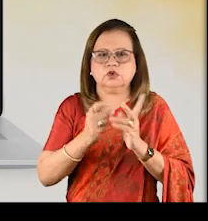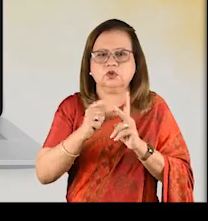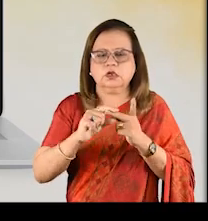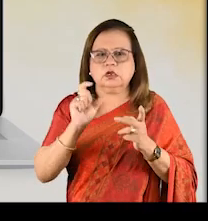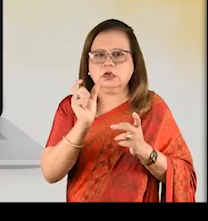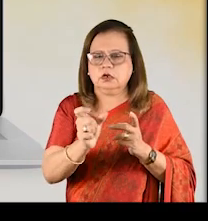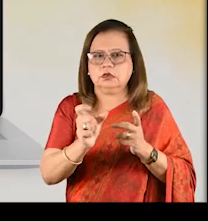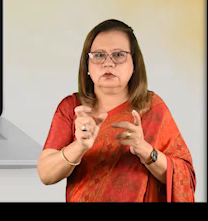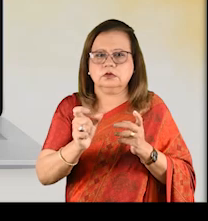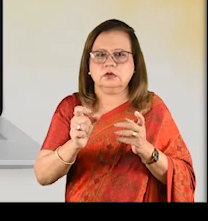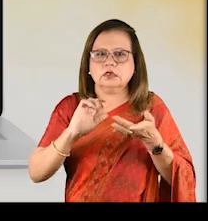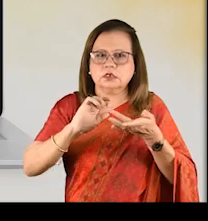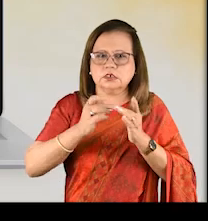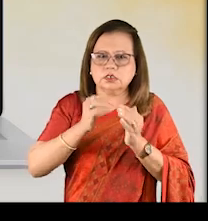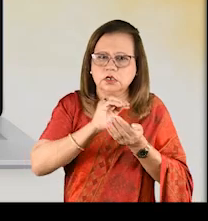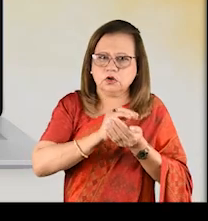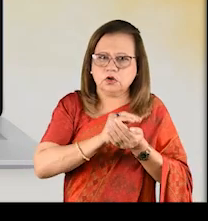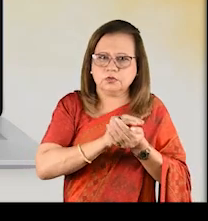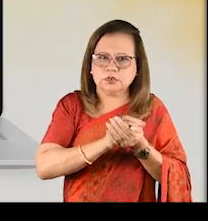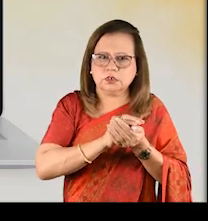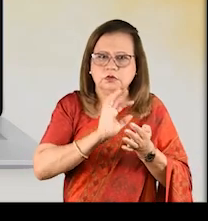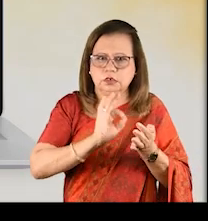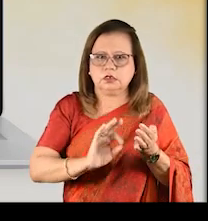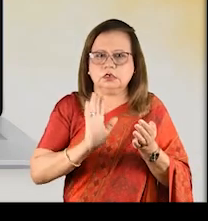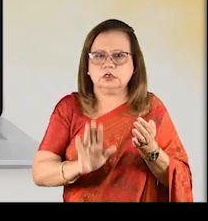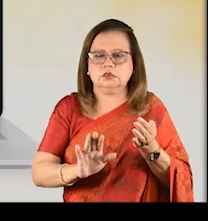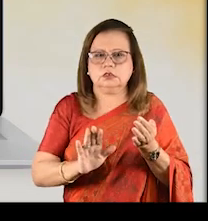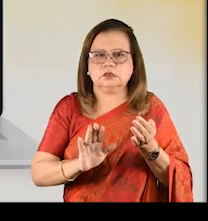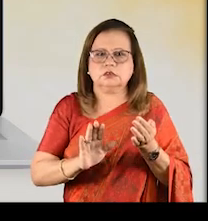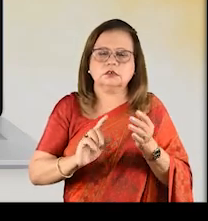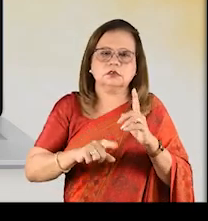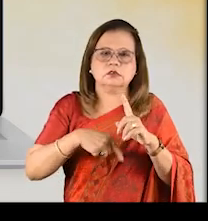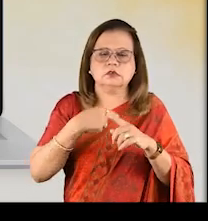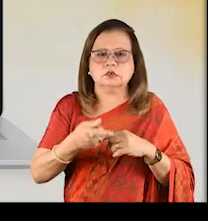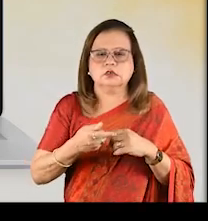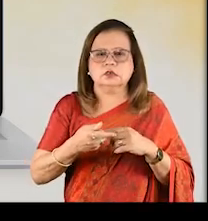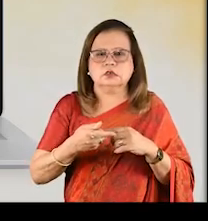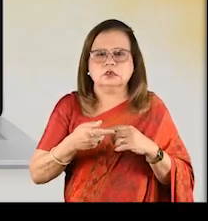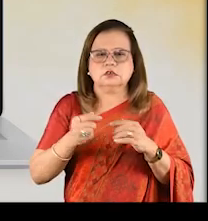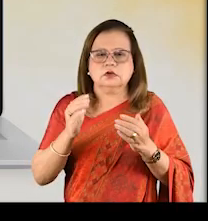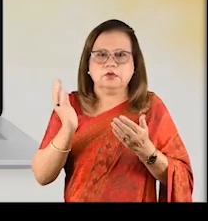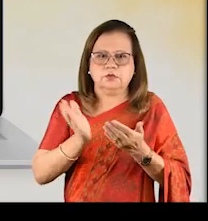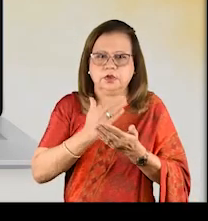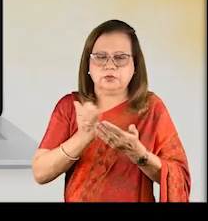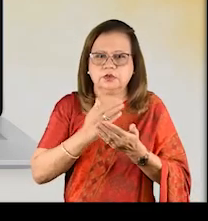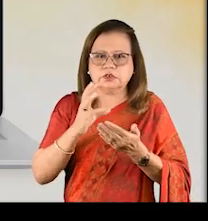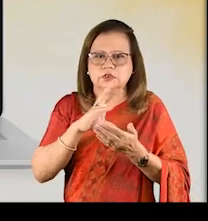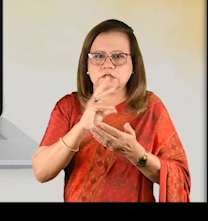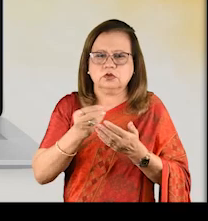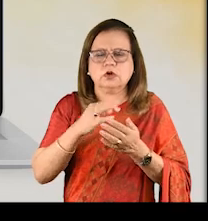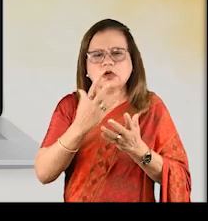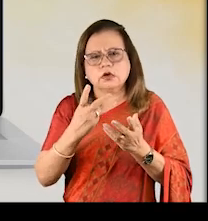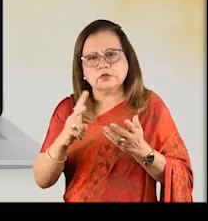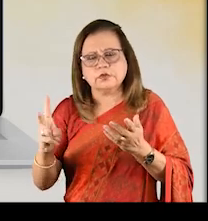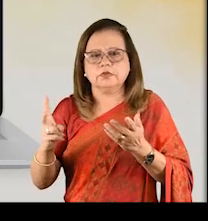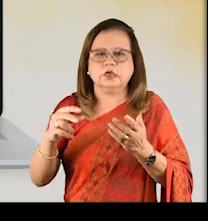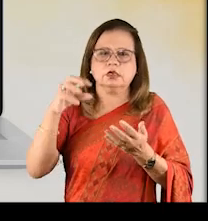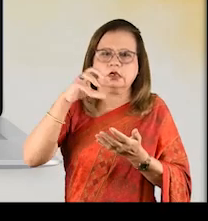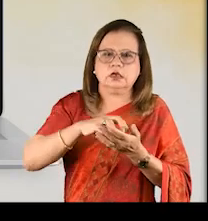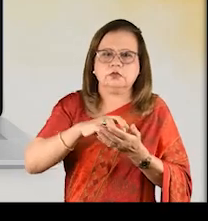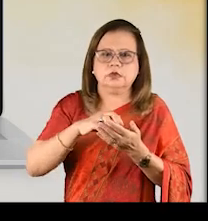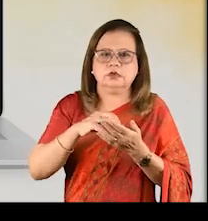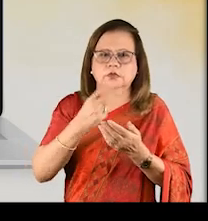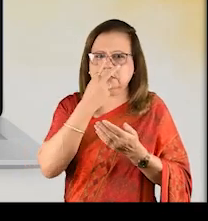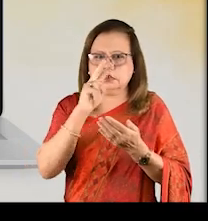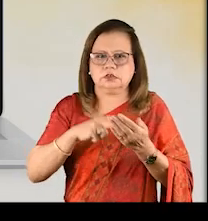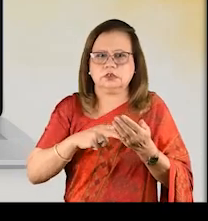UDID कार्ड को डिजी लॉकर में भी सेव करके रखा जा सकता है। उसमें दस्तावेजों को कभी भी और कहीं भी